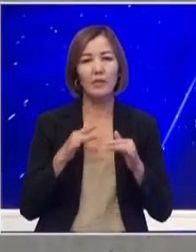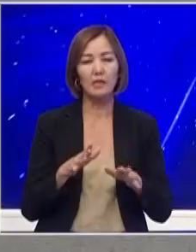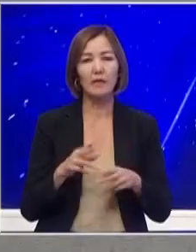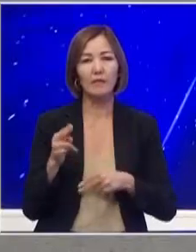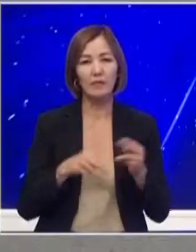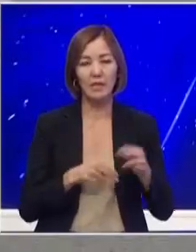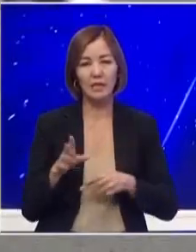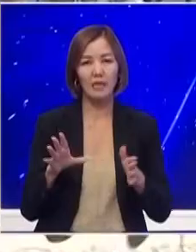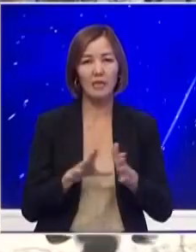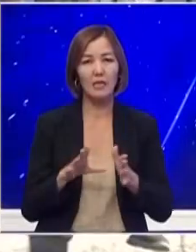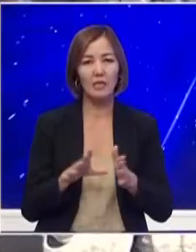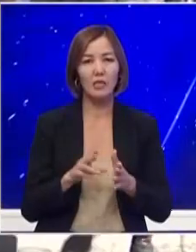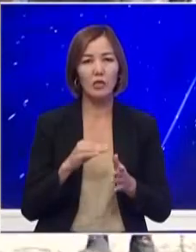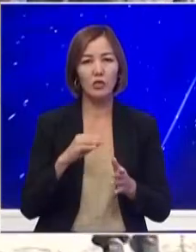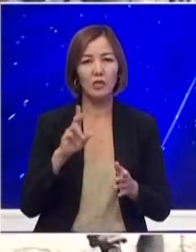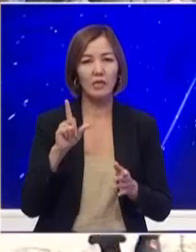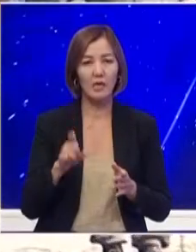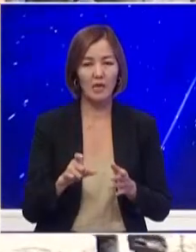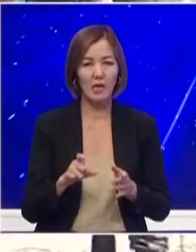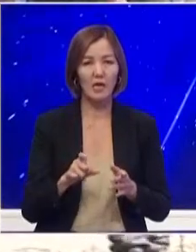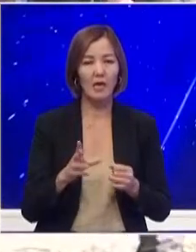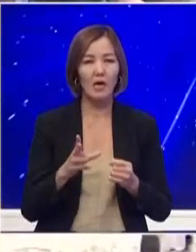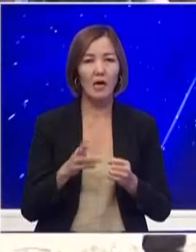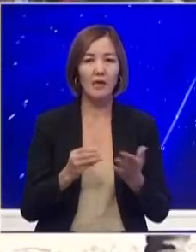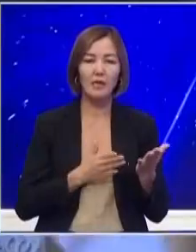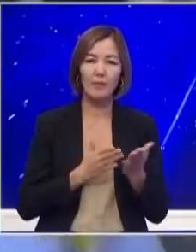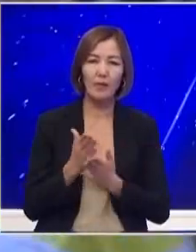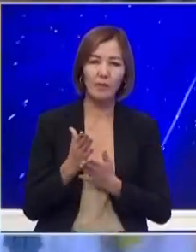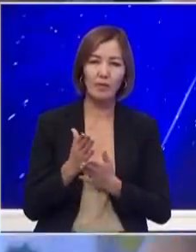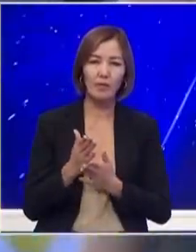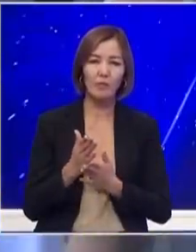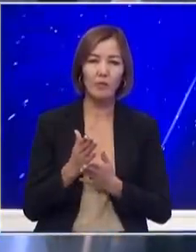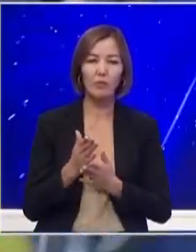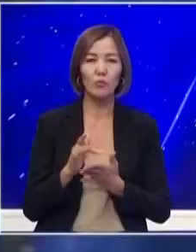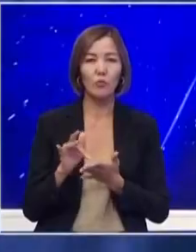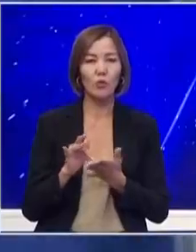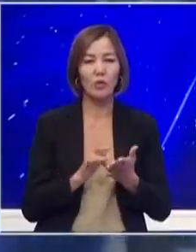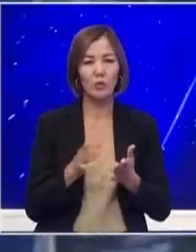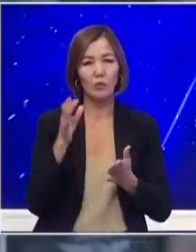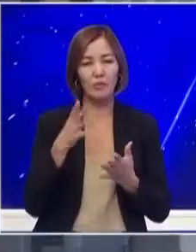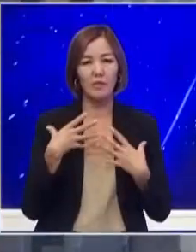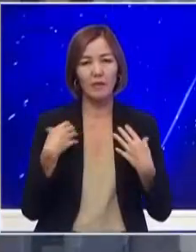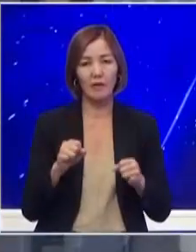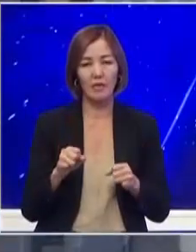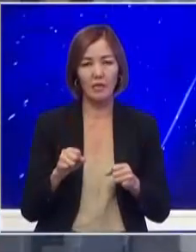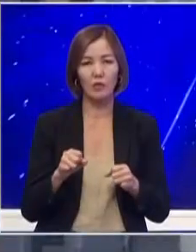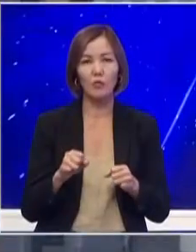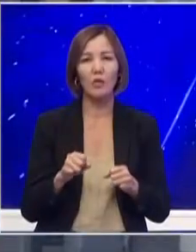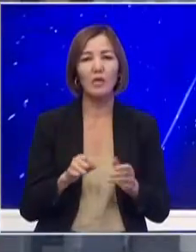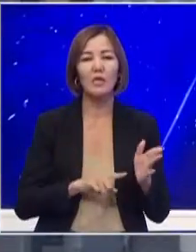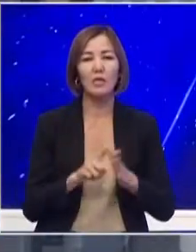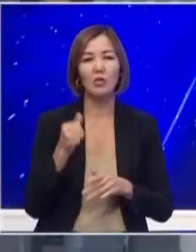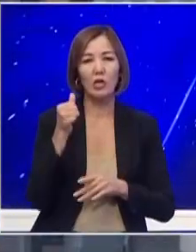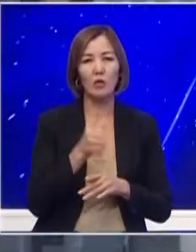делам строительства, энергетики, жилищно-коммунального хозяйства, агропромышленному комплексу, туризму, образованию и здравоохранению.